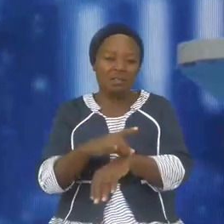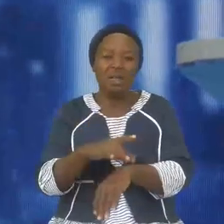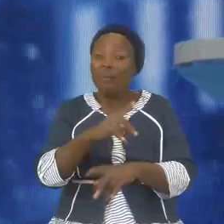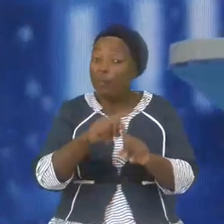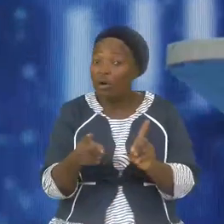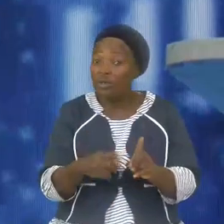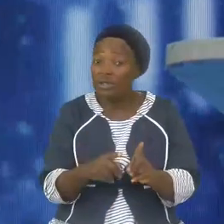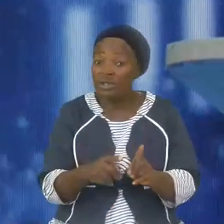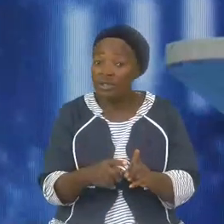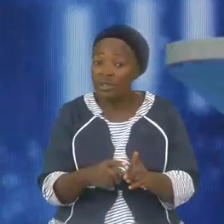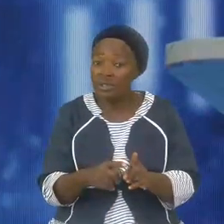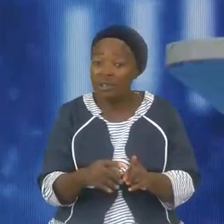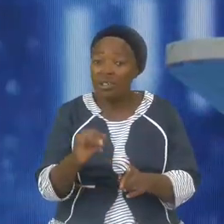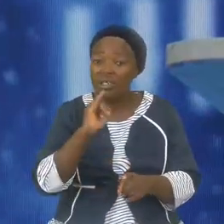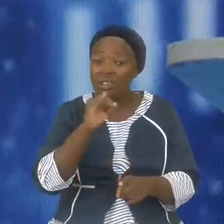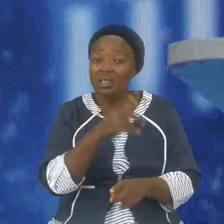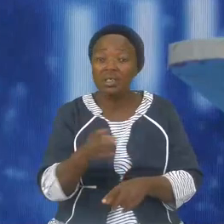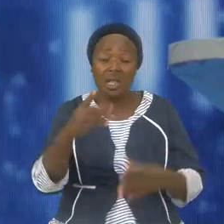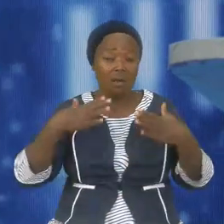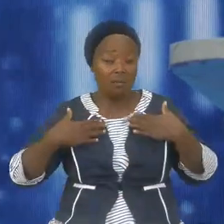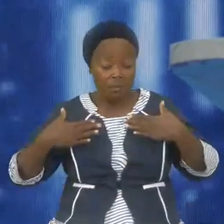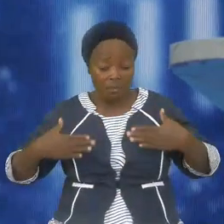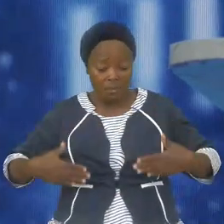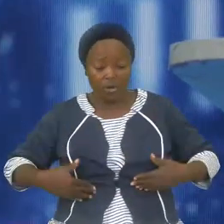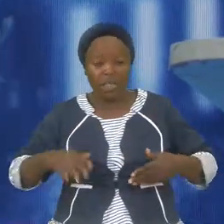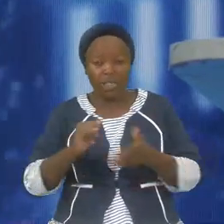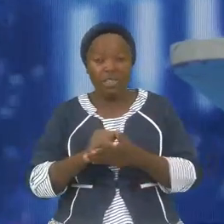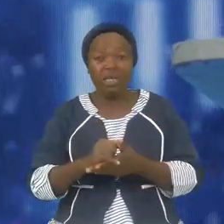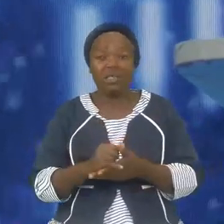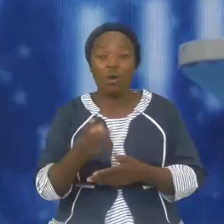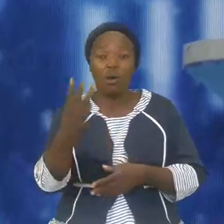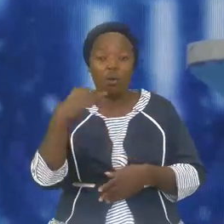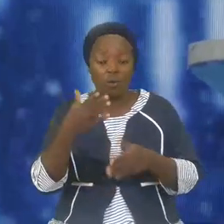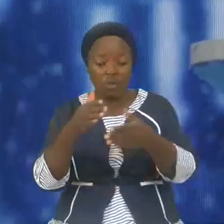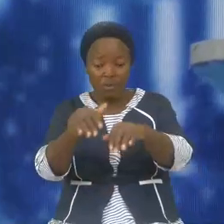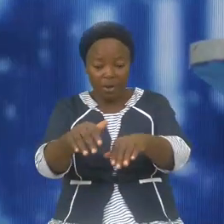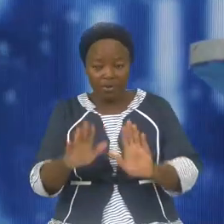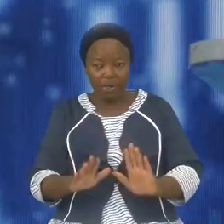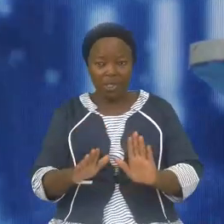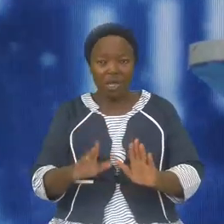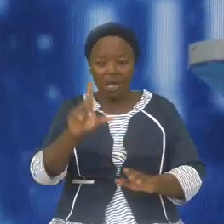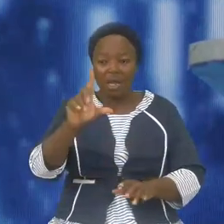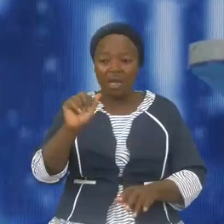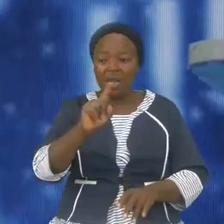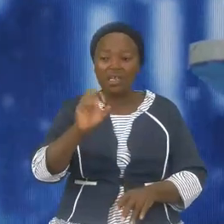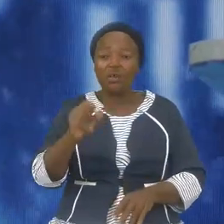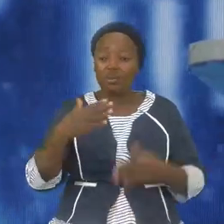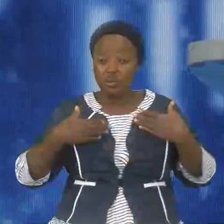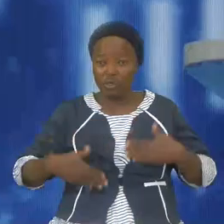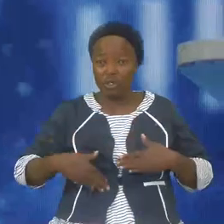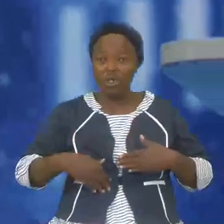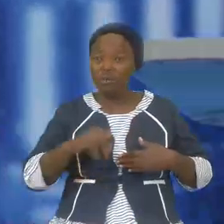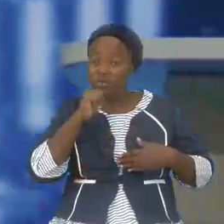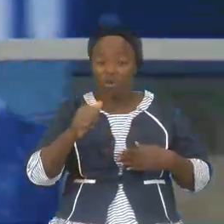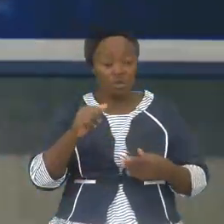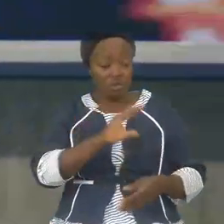Mais le corps qui était enseveli, Lazare, par l'âme, par